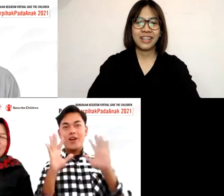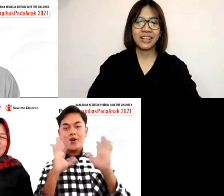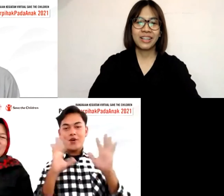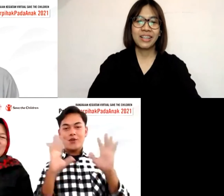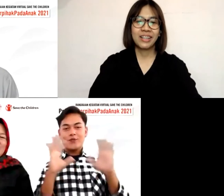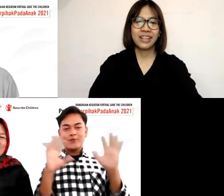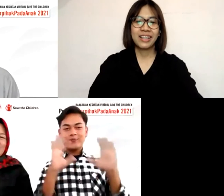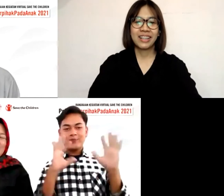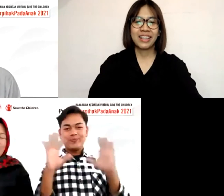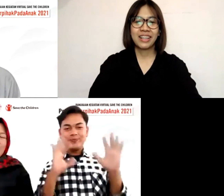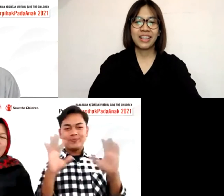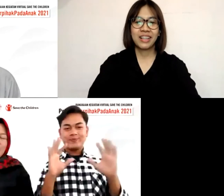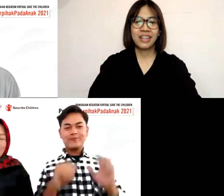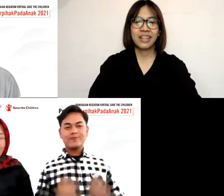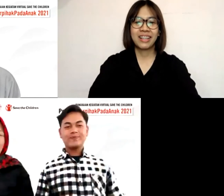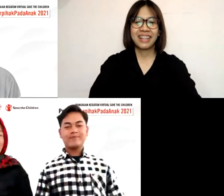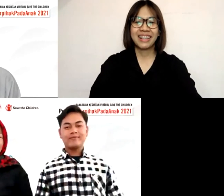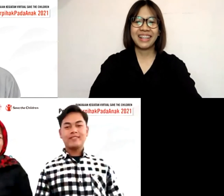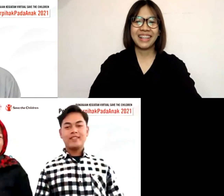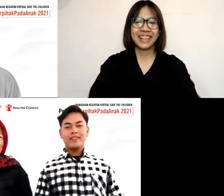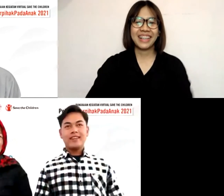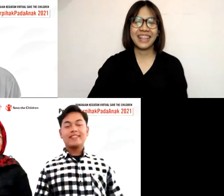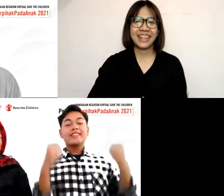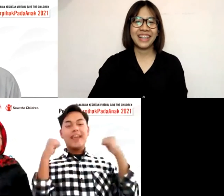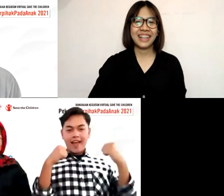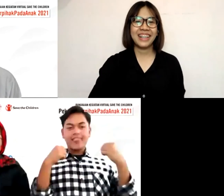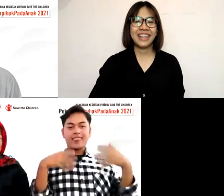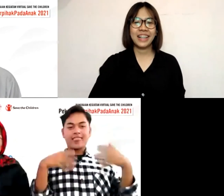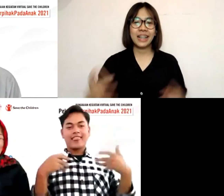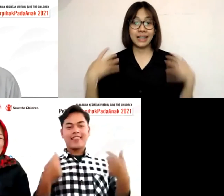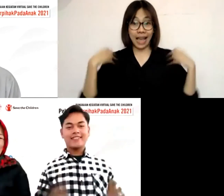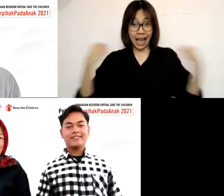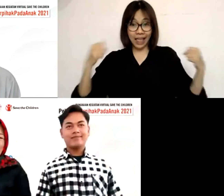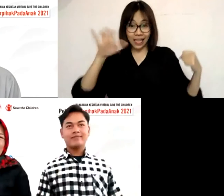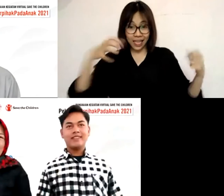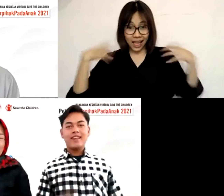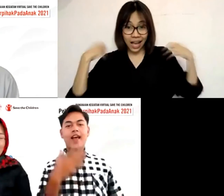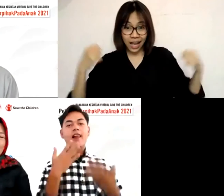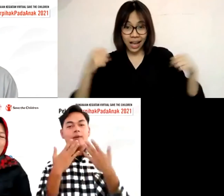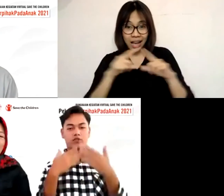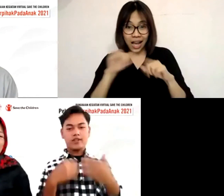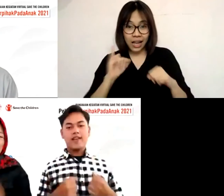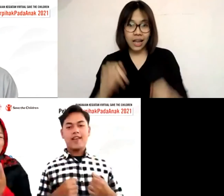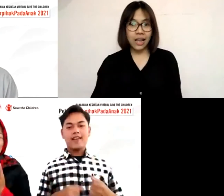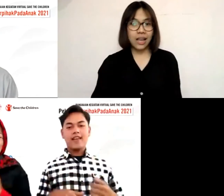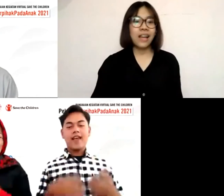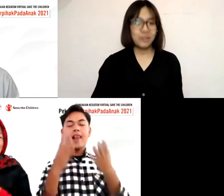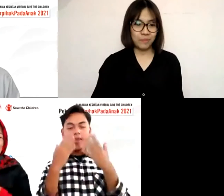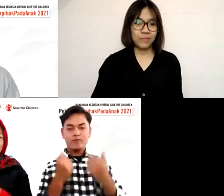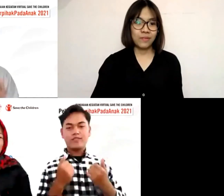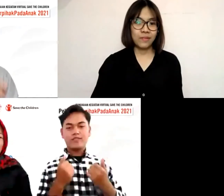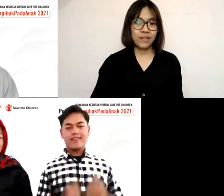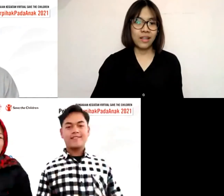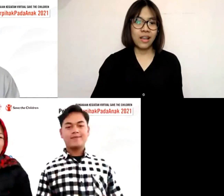Aji sehat siang hari ini? Sehat. Sehat. Sehat, alhamdulillah.